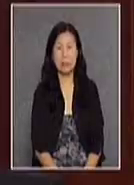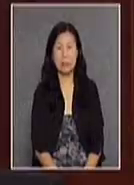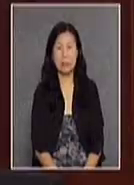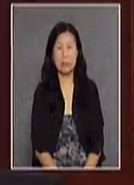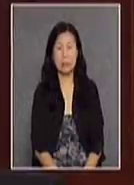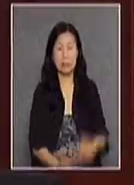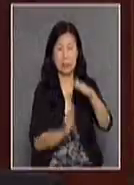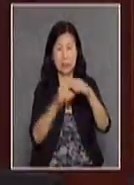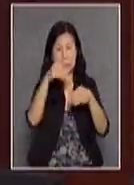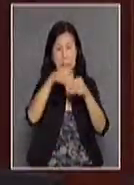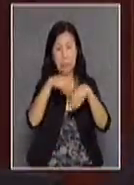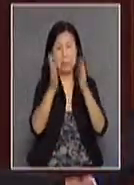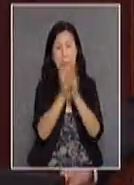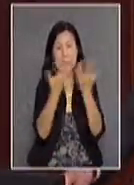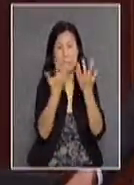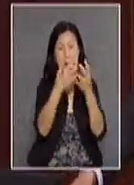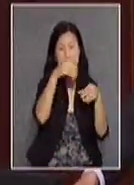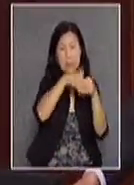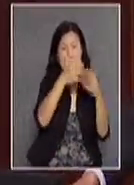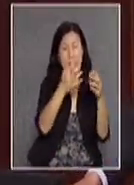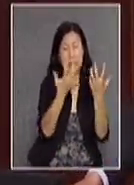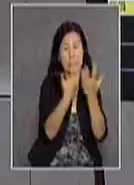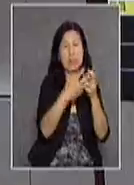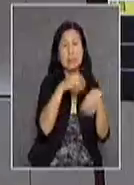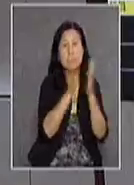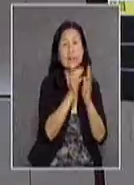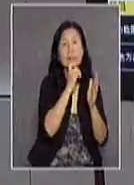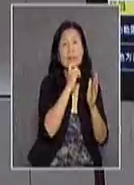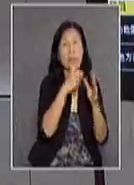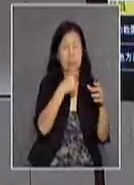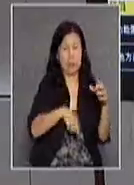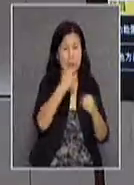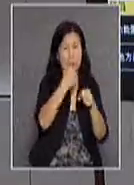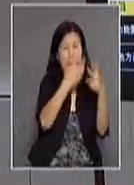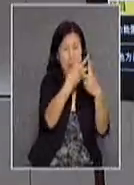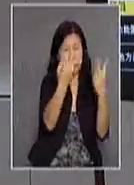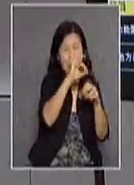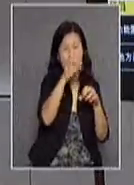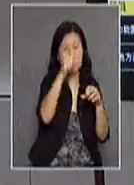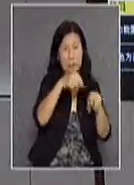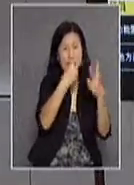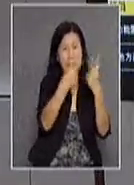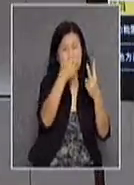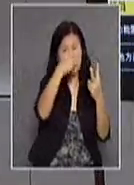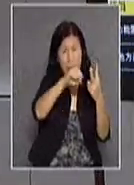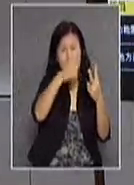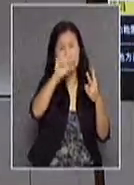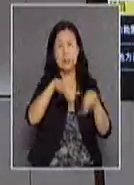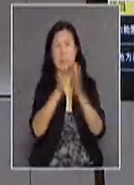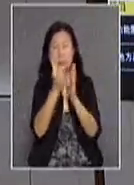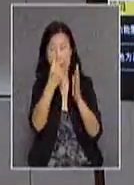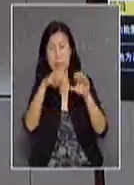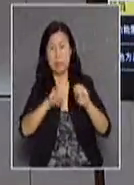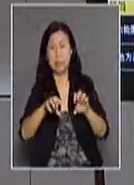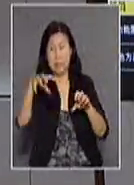停止表決，顯示結果。功能團體選舉產生的議員24位出席，沒人贊成，22位反對，1位棄權。分區直接